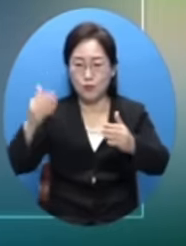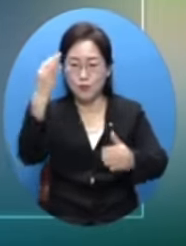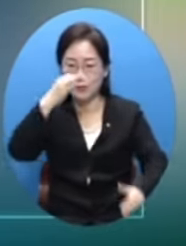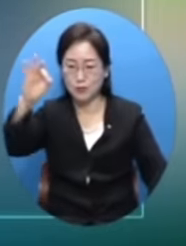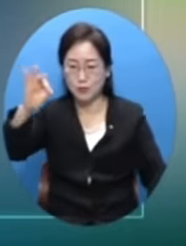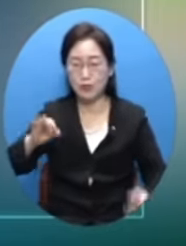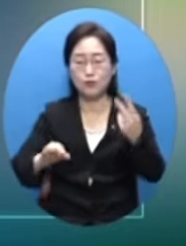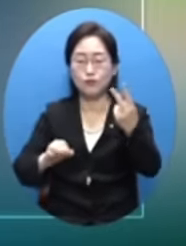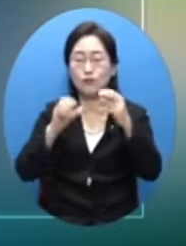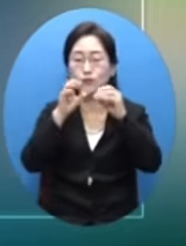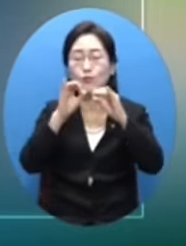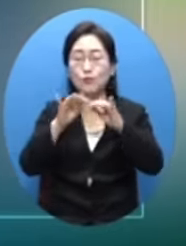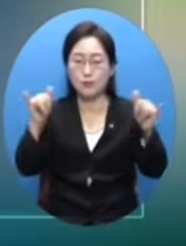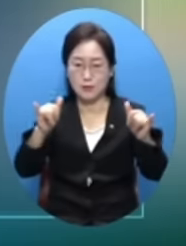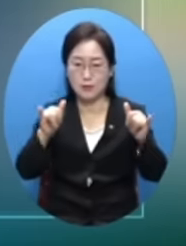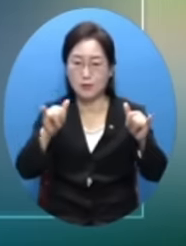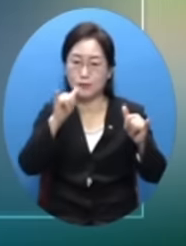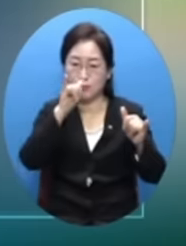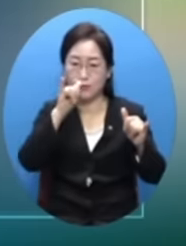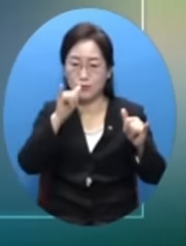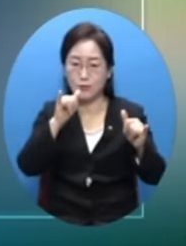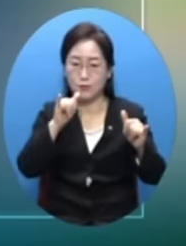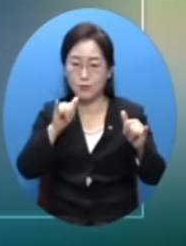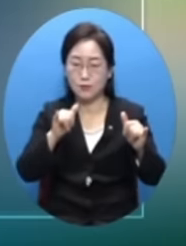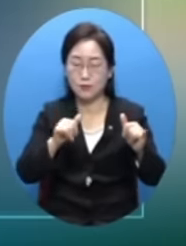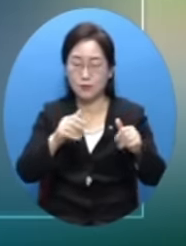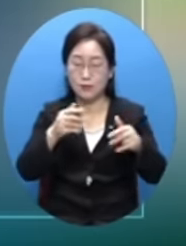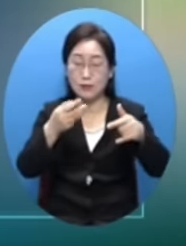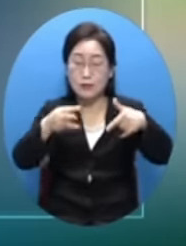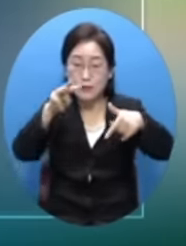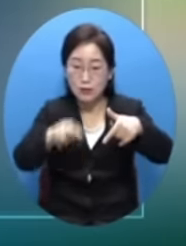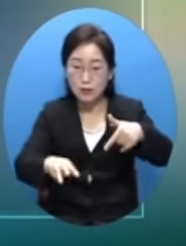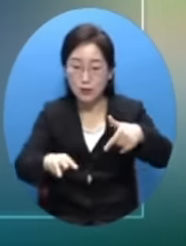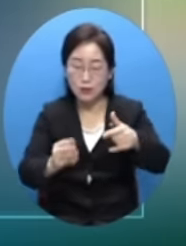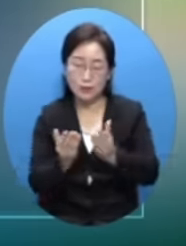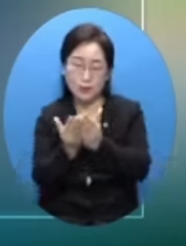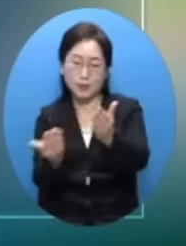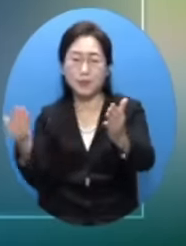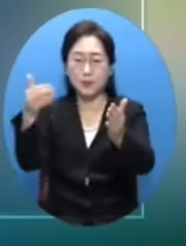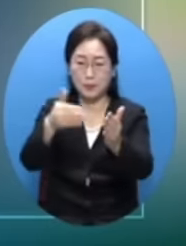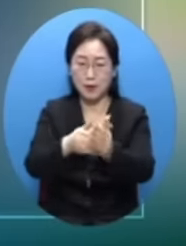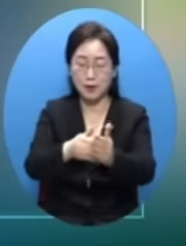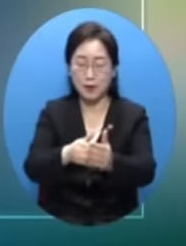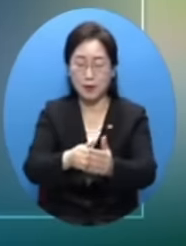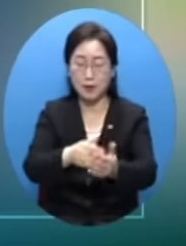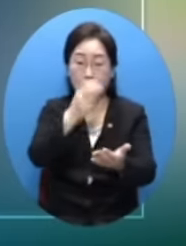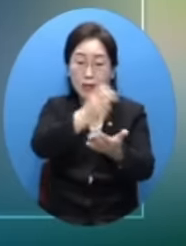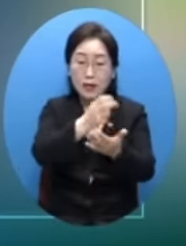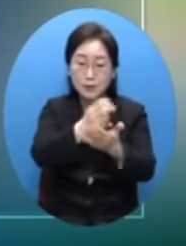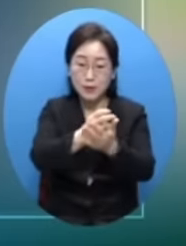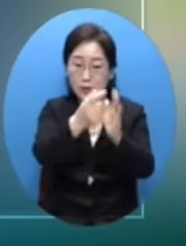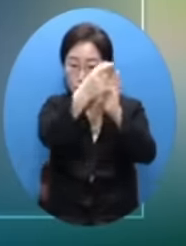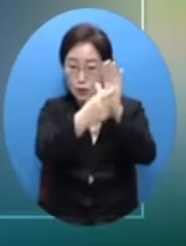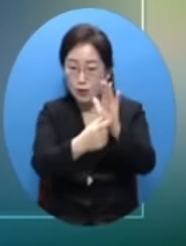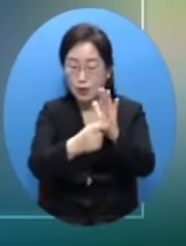분의 선교사님이 인천 제불방에 발을 디뎠는데, 한 분은 감리교에서 파송한